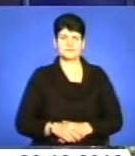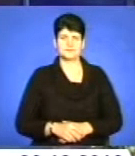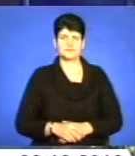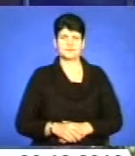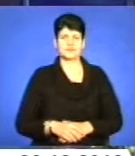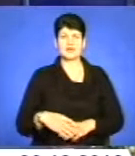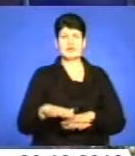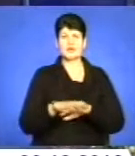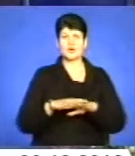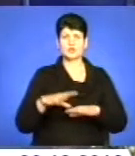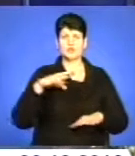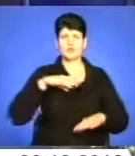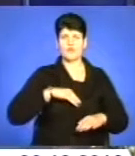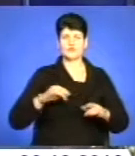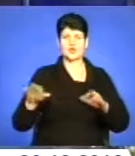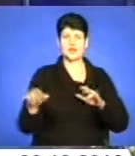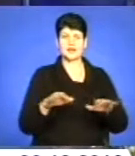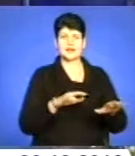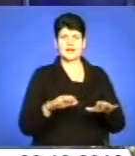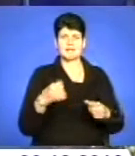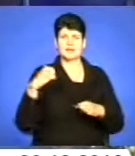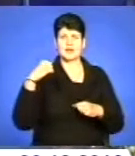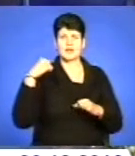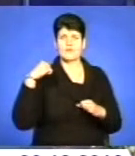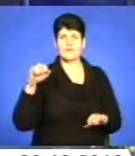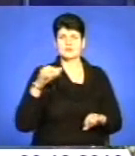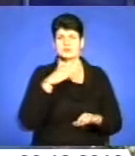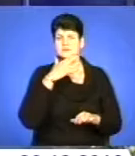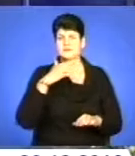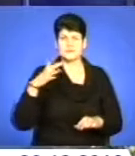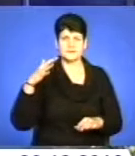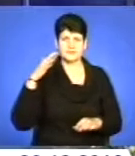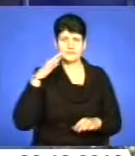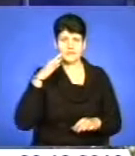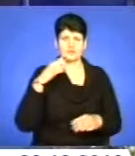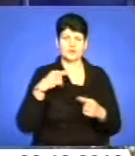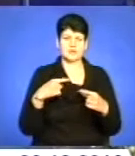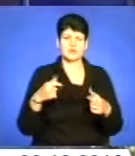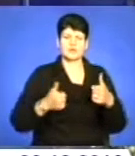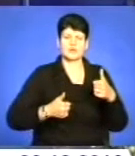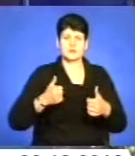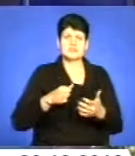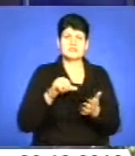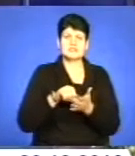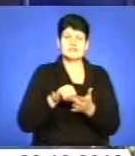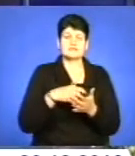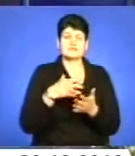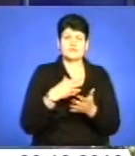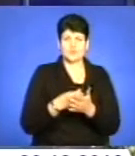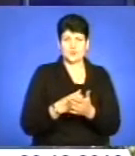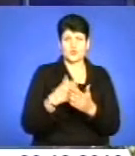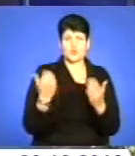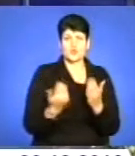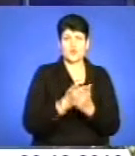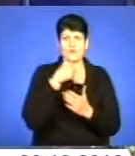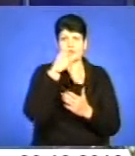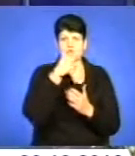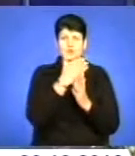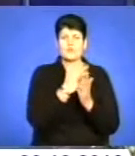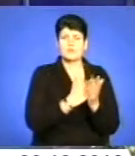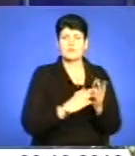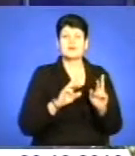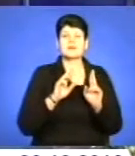Народний духовний оркестр, переможець численних конкурсів оркестра «Волі», представив свою новорічну програму у Народному домі «Перемога». Про те, як